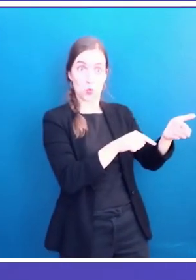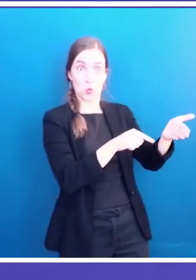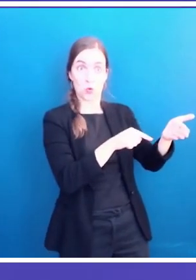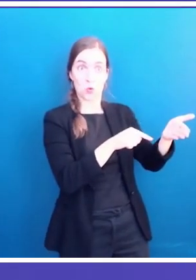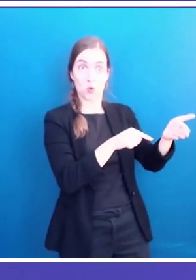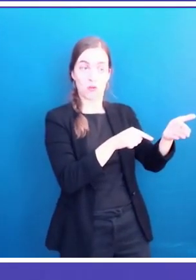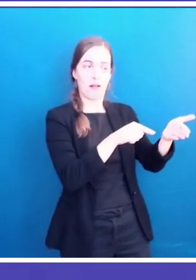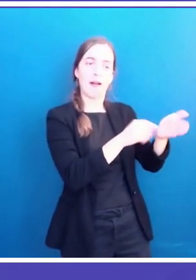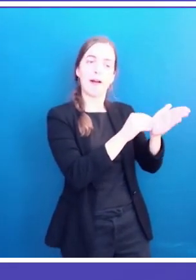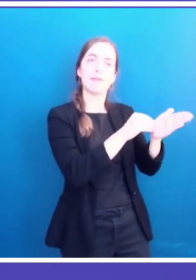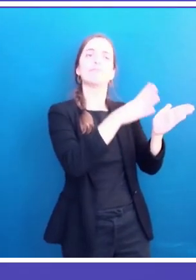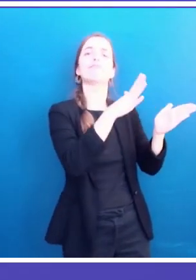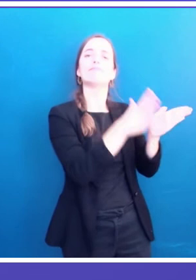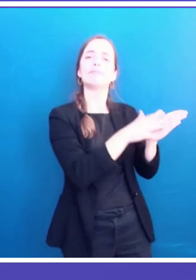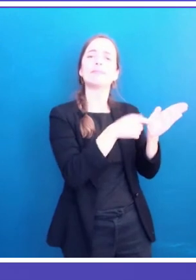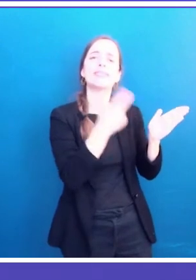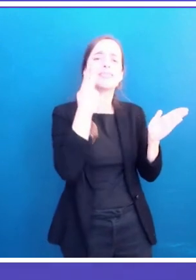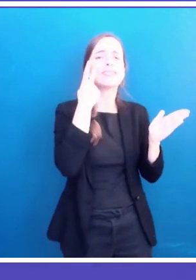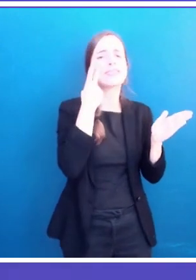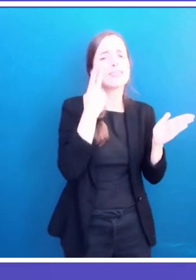صادقت على البروتوكول